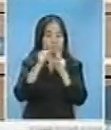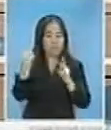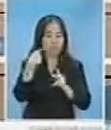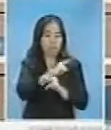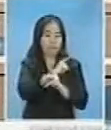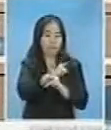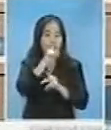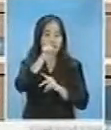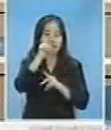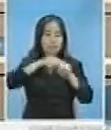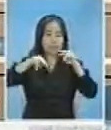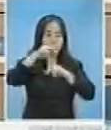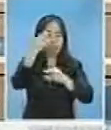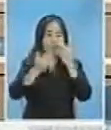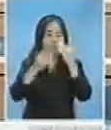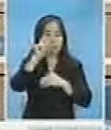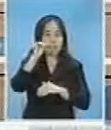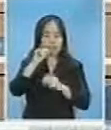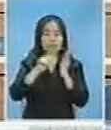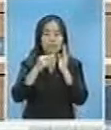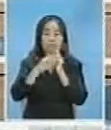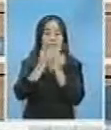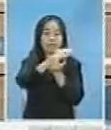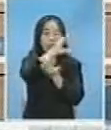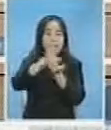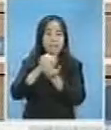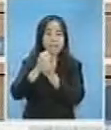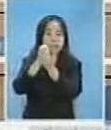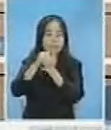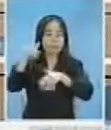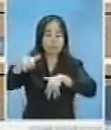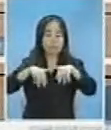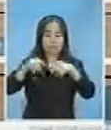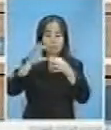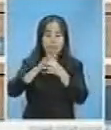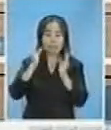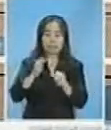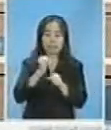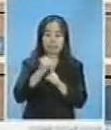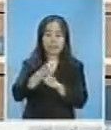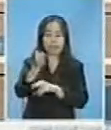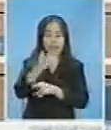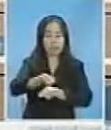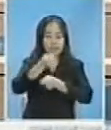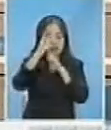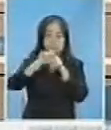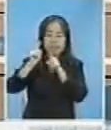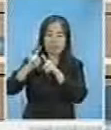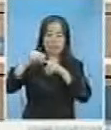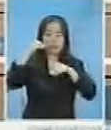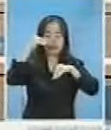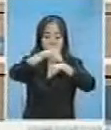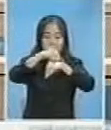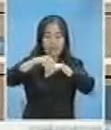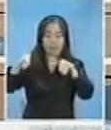ตรงนี้นะครับในเรื่องของงบประมาณช่วยเหลือพี่น้องโดยเฉพาะพี่น้องชาวประมงที่พื้นแผ่นดินของเขาที่ของ